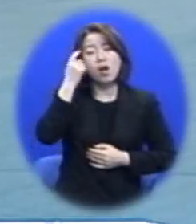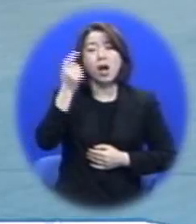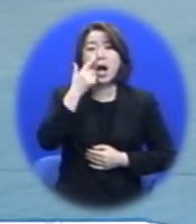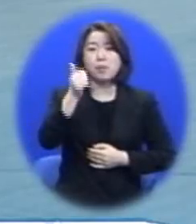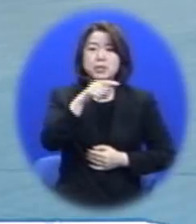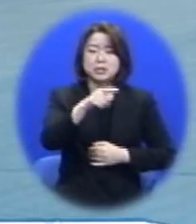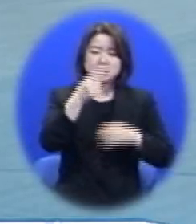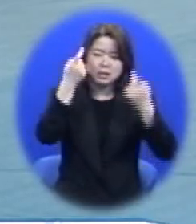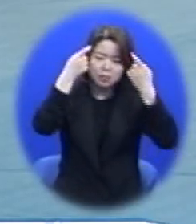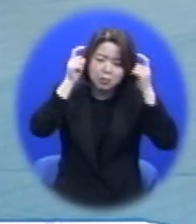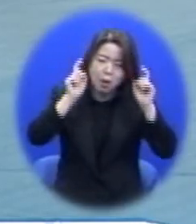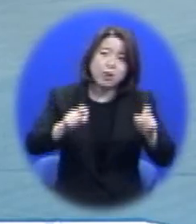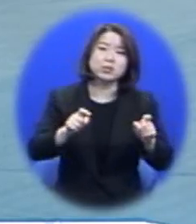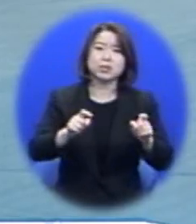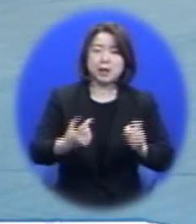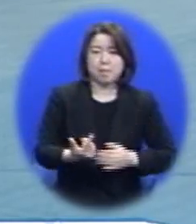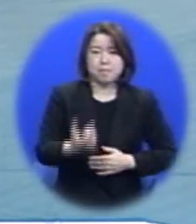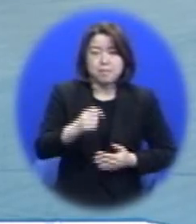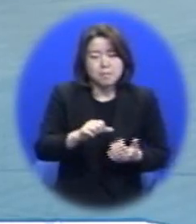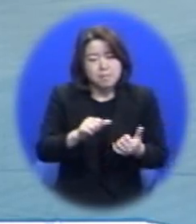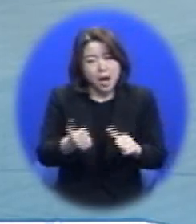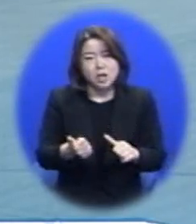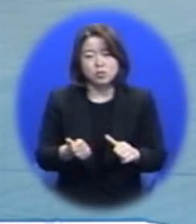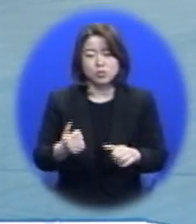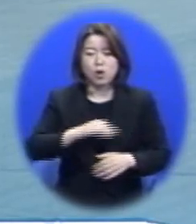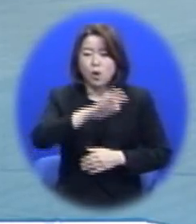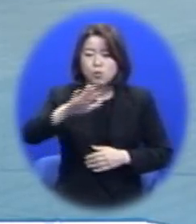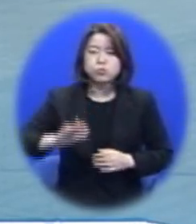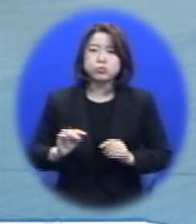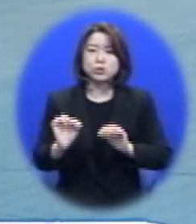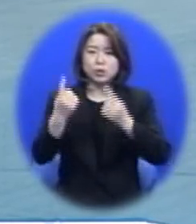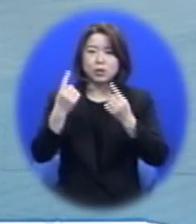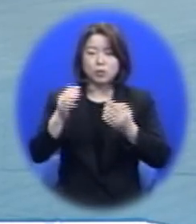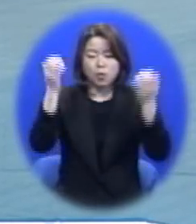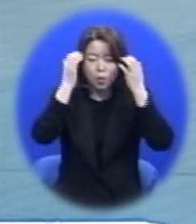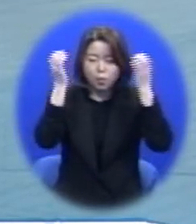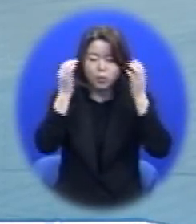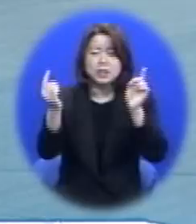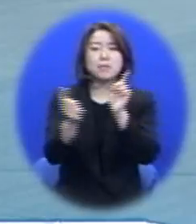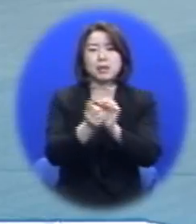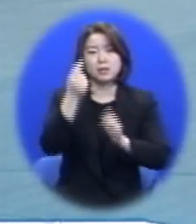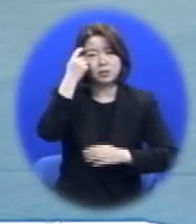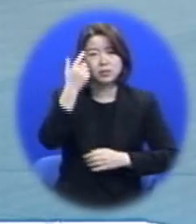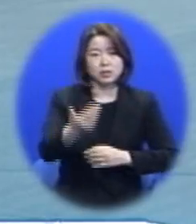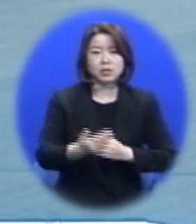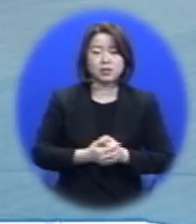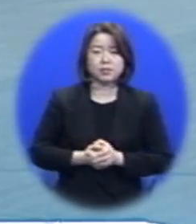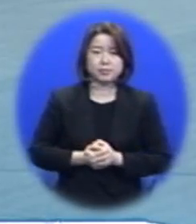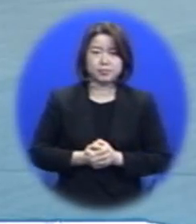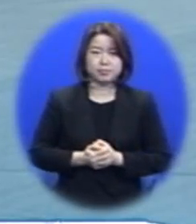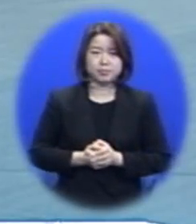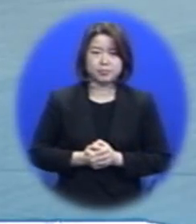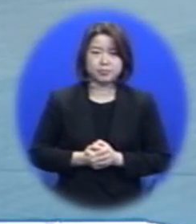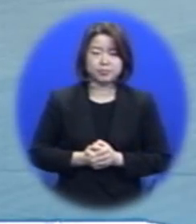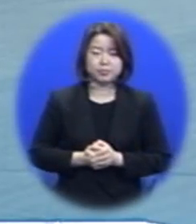그렇게 미련스럽게 일찍 돌아가셔서 우리로 이렇게 고생을 하게 만드냐면